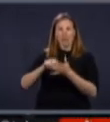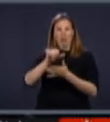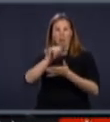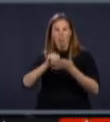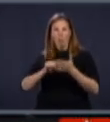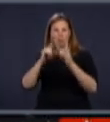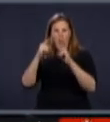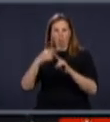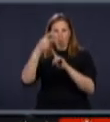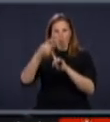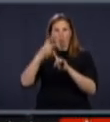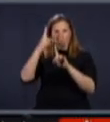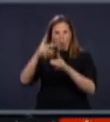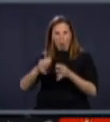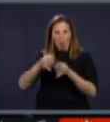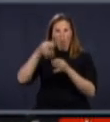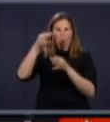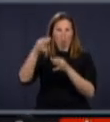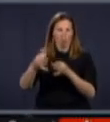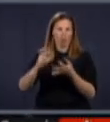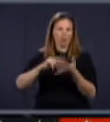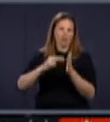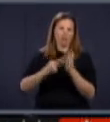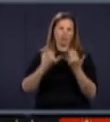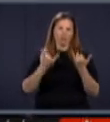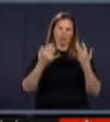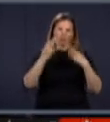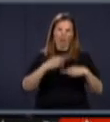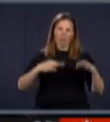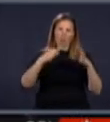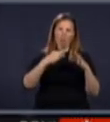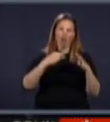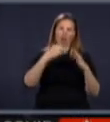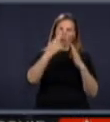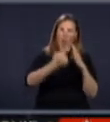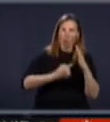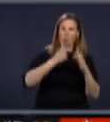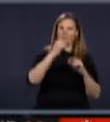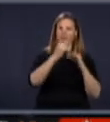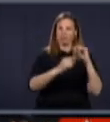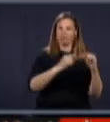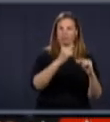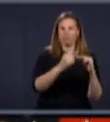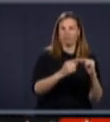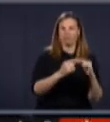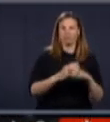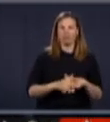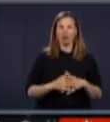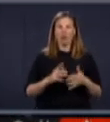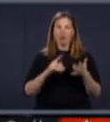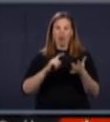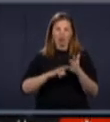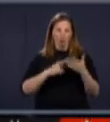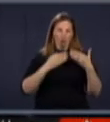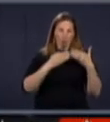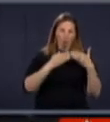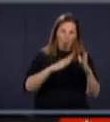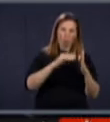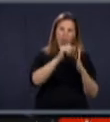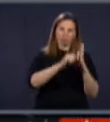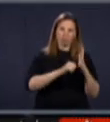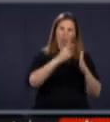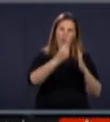reportées à travers le Québec. Il va falloir s'assurer de pouvoir continuer de répondre aux besoins de la population qui